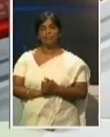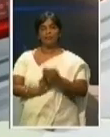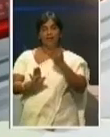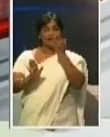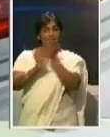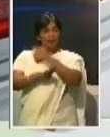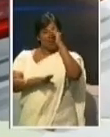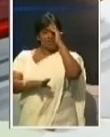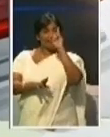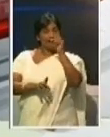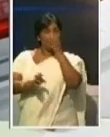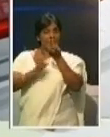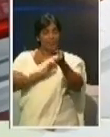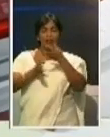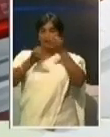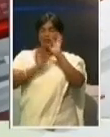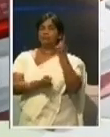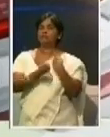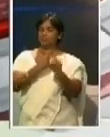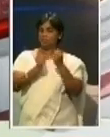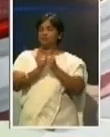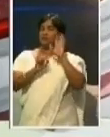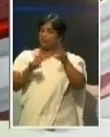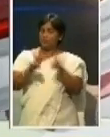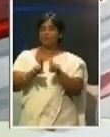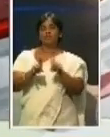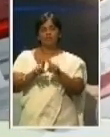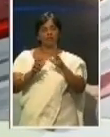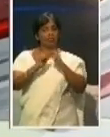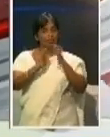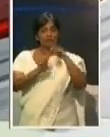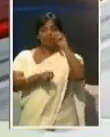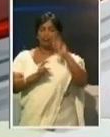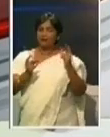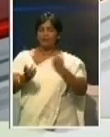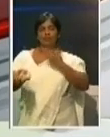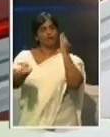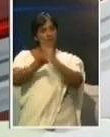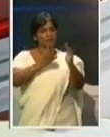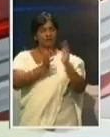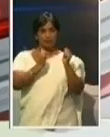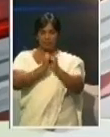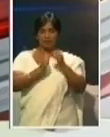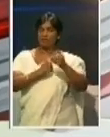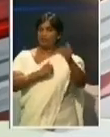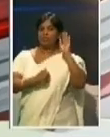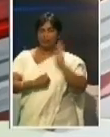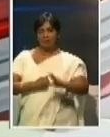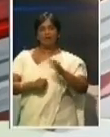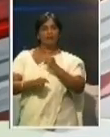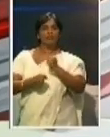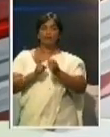පාස්කු බෝම්බ ප්‍රහාරය සම්බන්ධයෙන් විධිමත් පරීක්ෂණයක් පවත්වනවා මෙන්ම විපතට පත් වූවන්ට වහාම සාධාරණ ඉටුකරනීමට පියවර ගන්නා